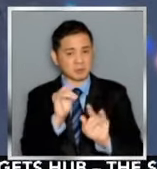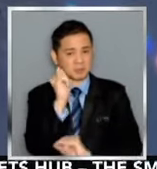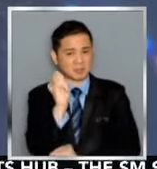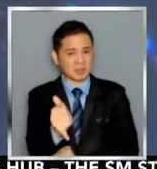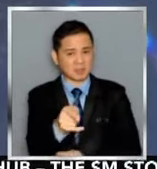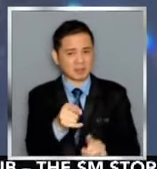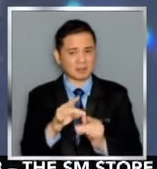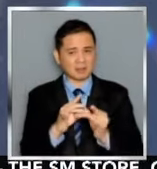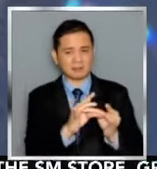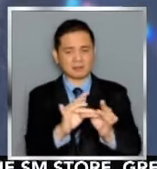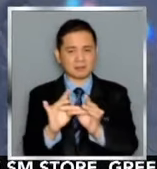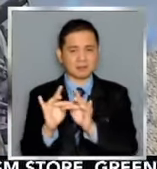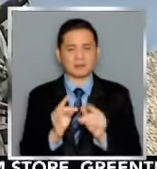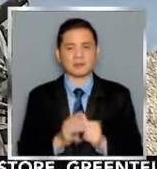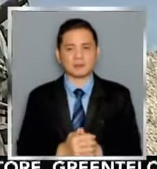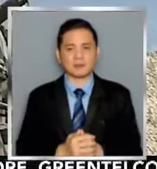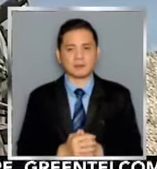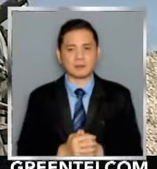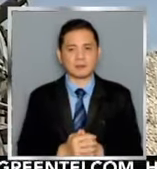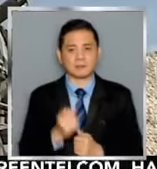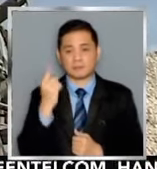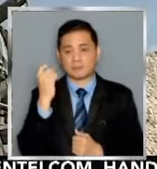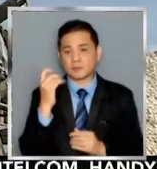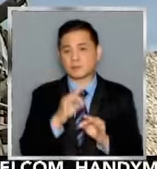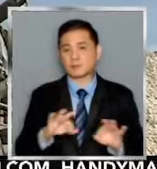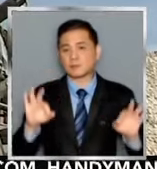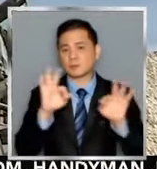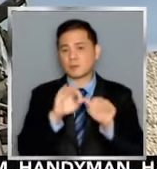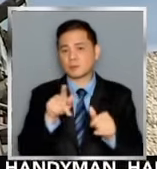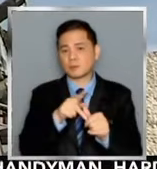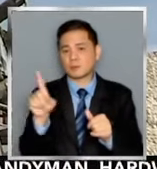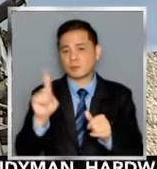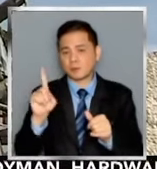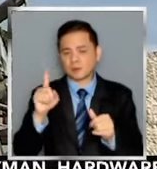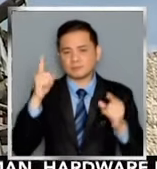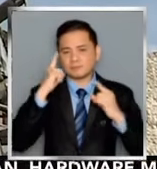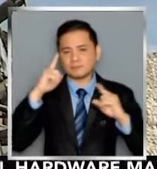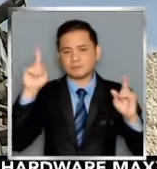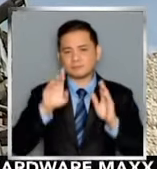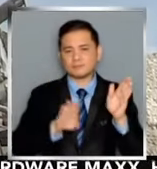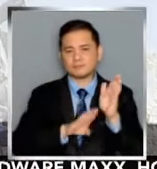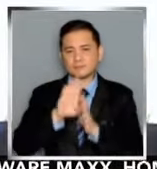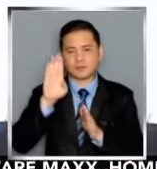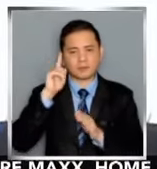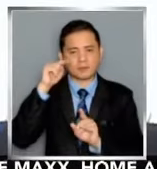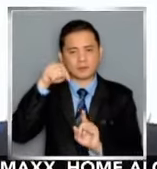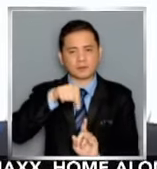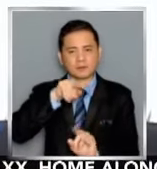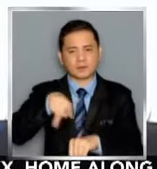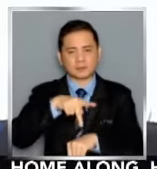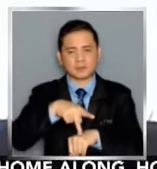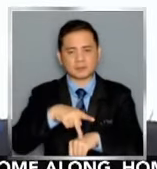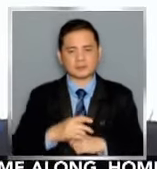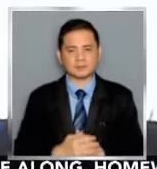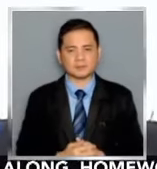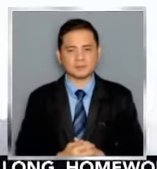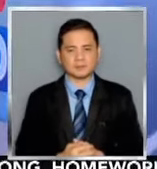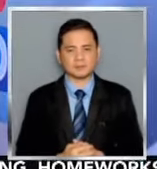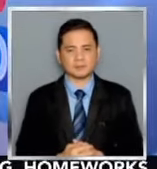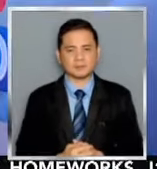malayang bukas para sa bansa. Para sa GMA Integrated News, Bernadette Reyes, Nakatutok, 24